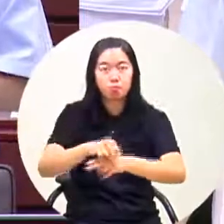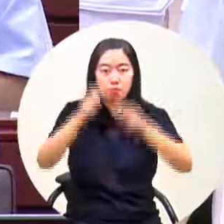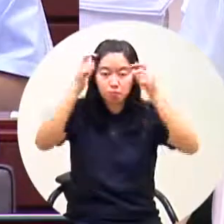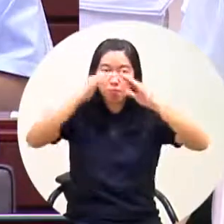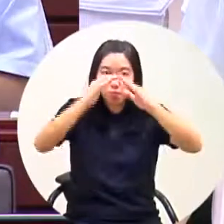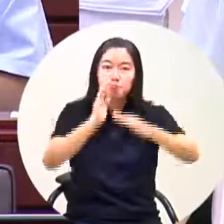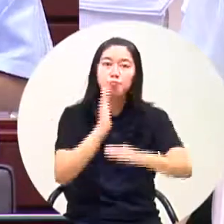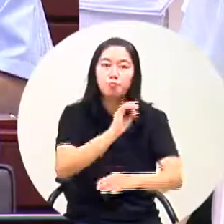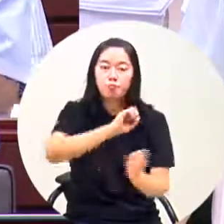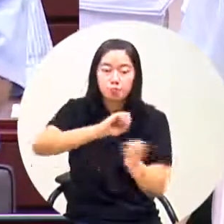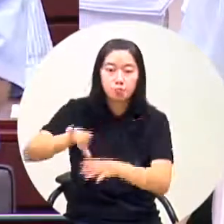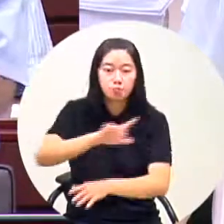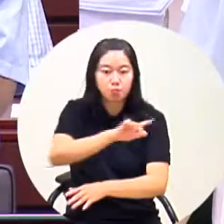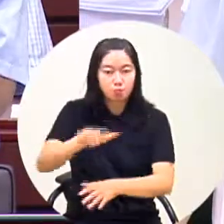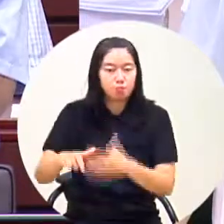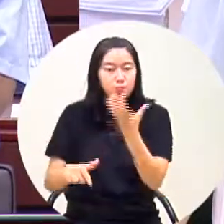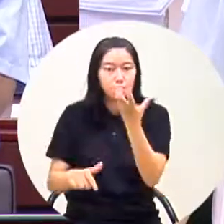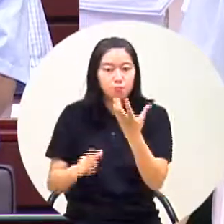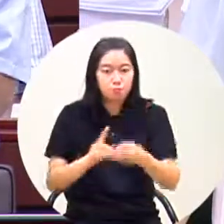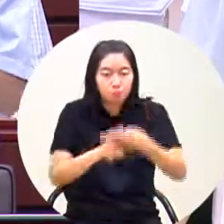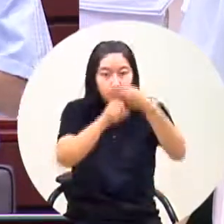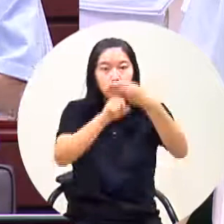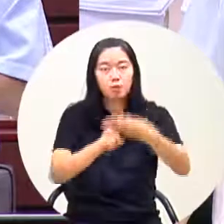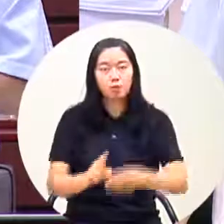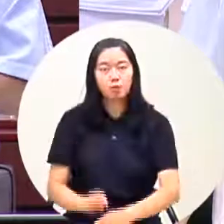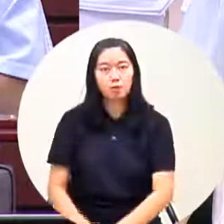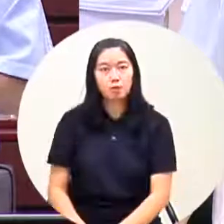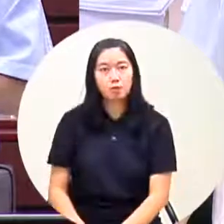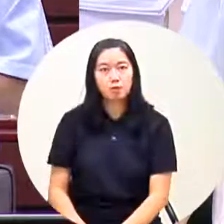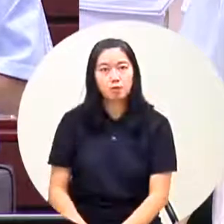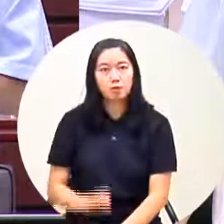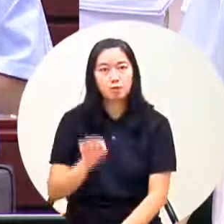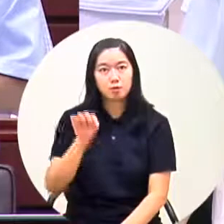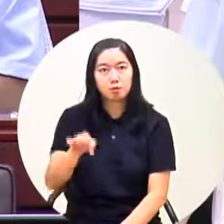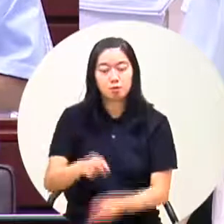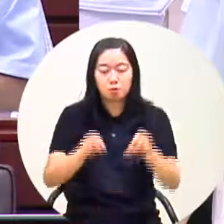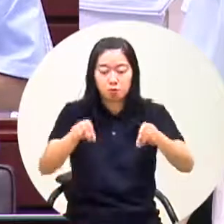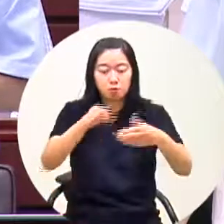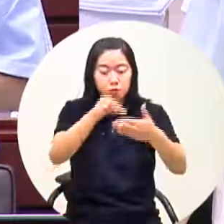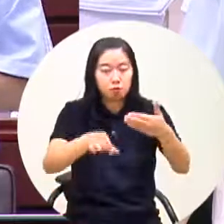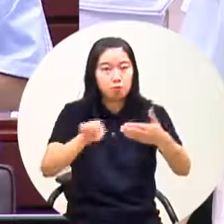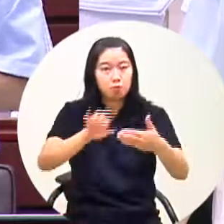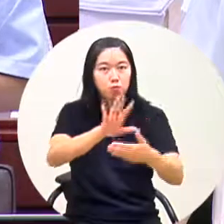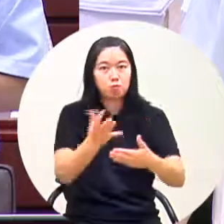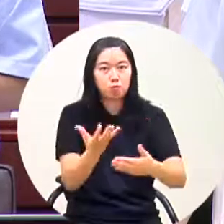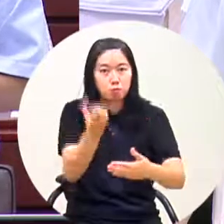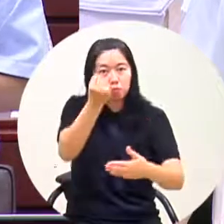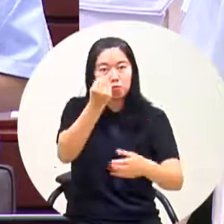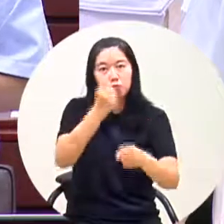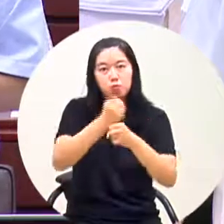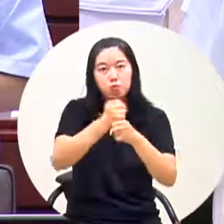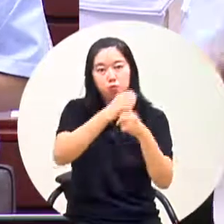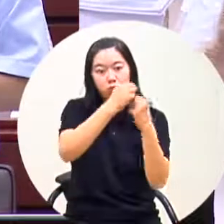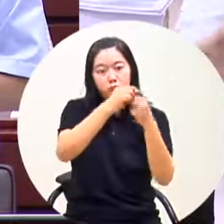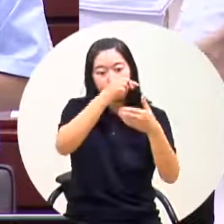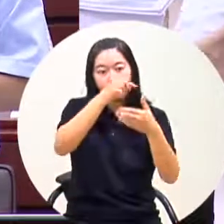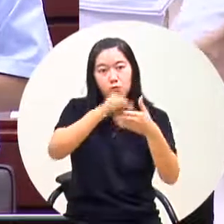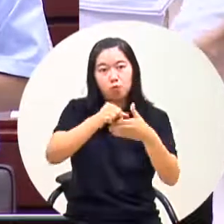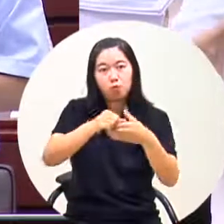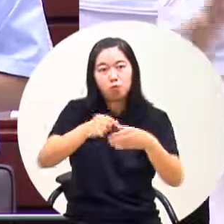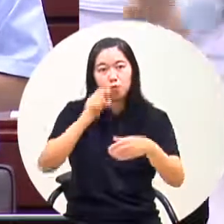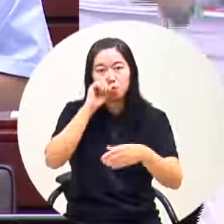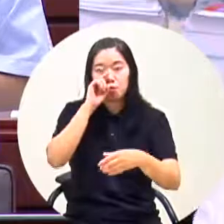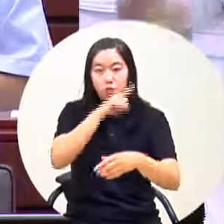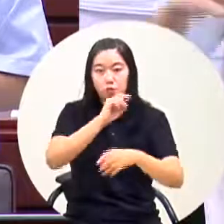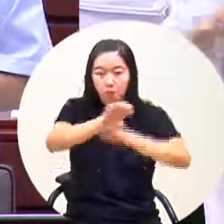啦，吼、哦，主要是安尼，吼、哦、啊，因为伫客户内底因有权利会当去收遮个粪扫。哦，接下